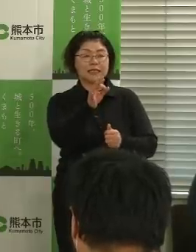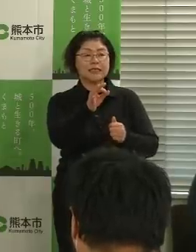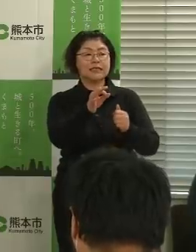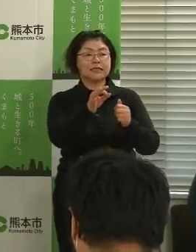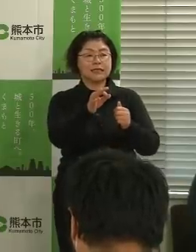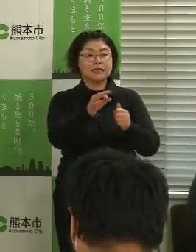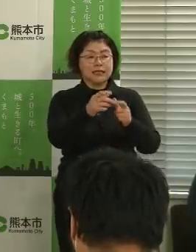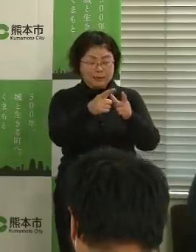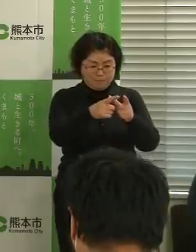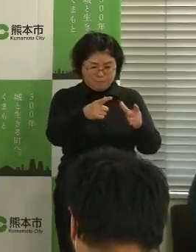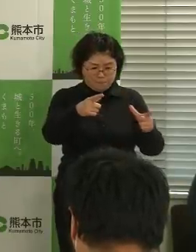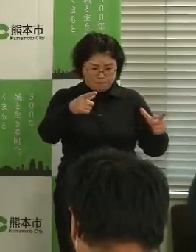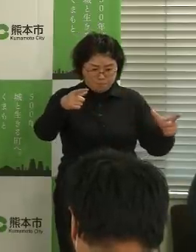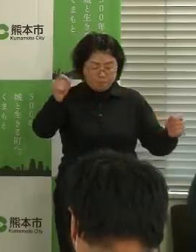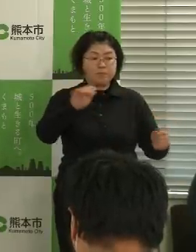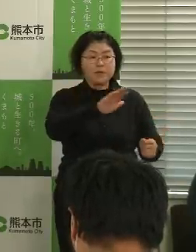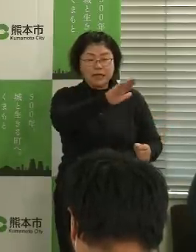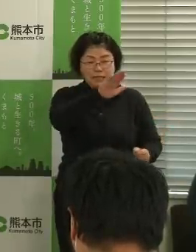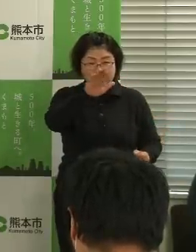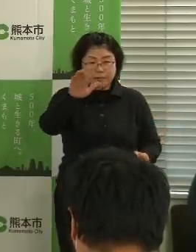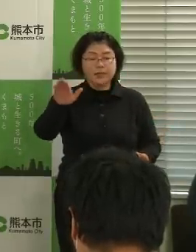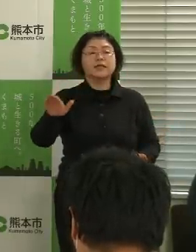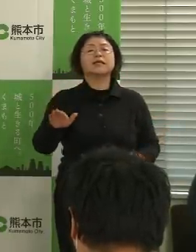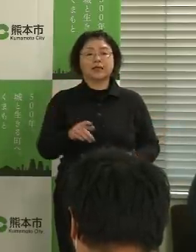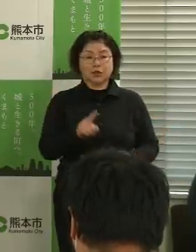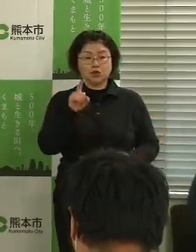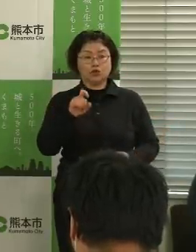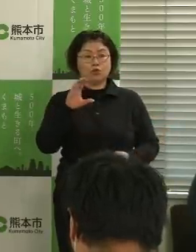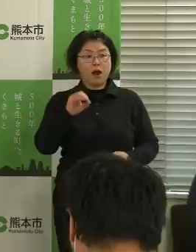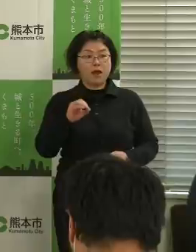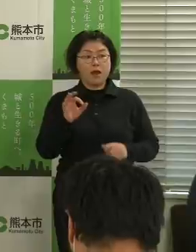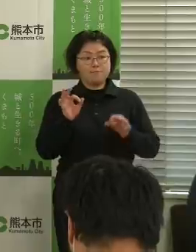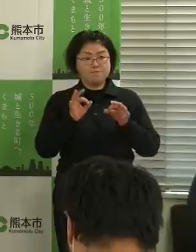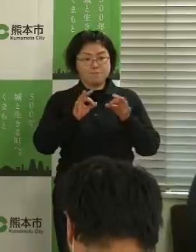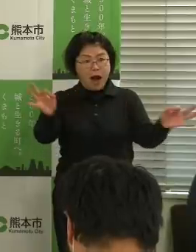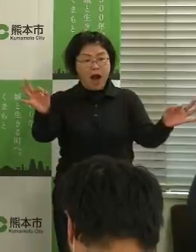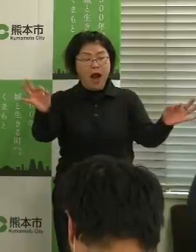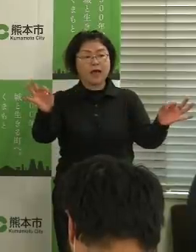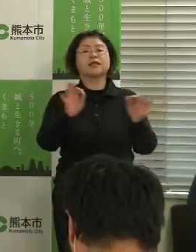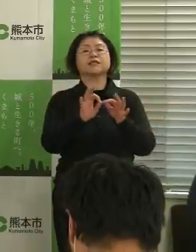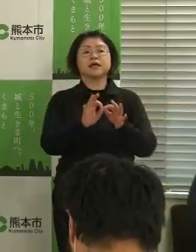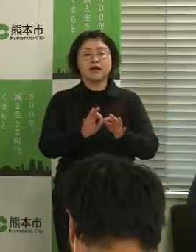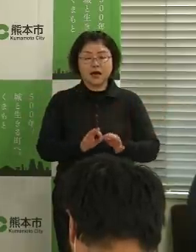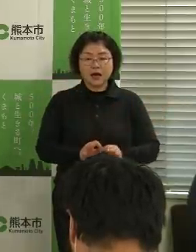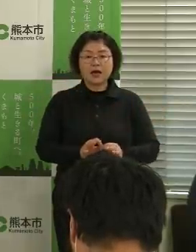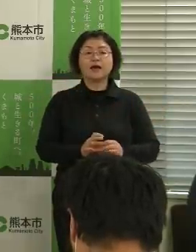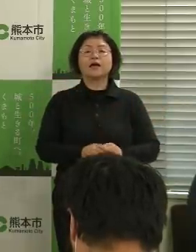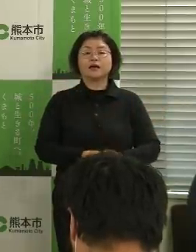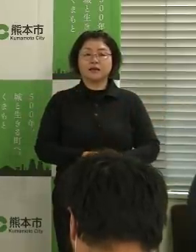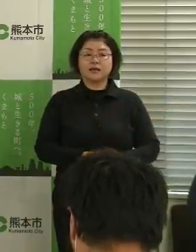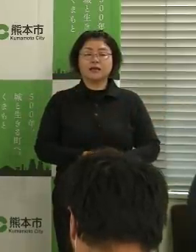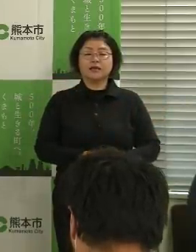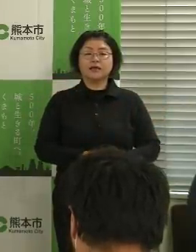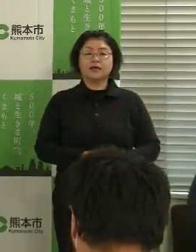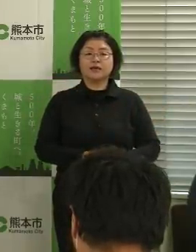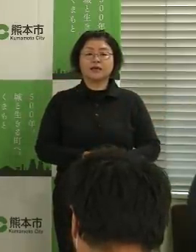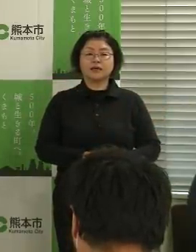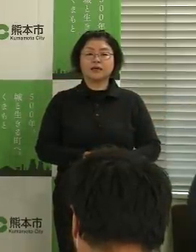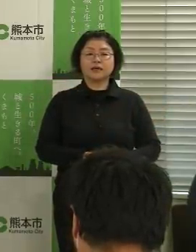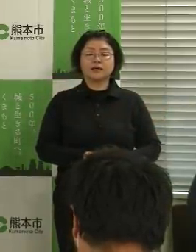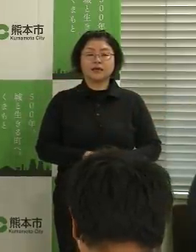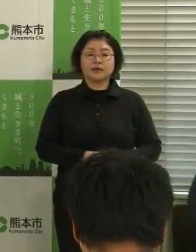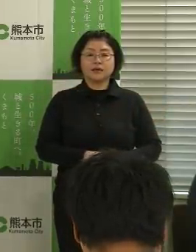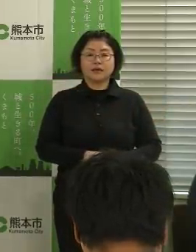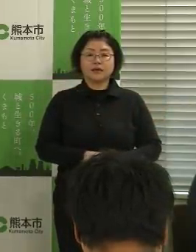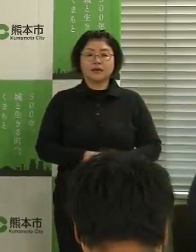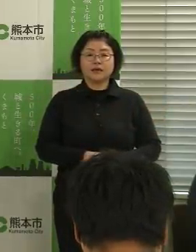全国民にそれぞれ、皆さんに給付されますので、そういう意味では、やはりこの体